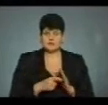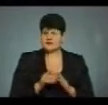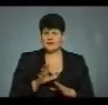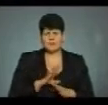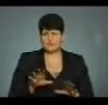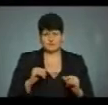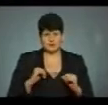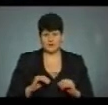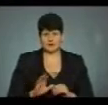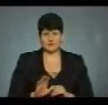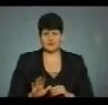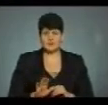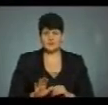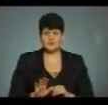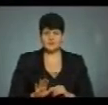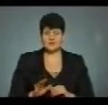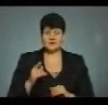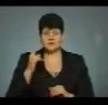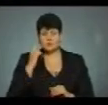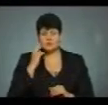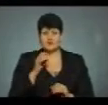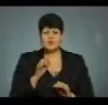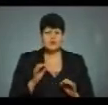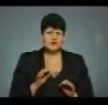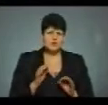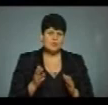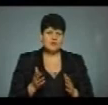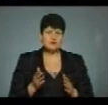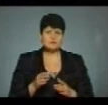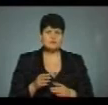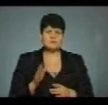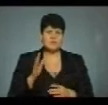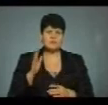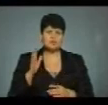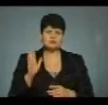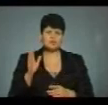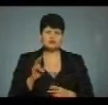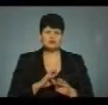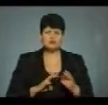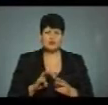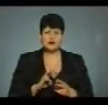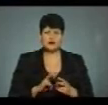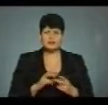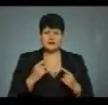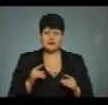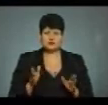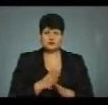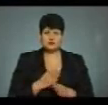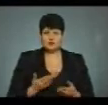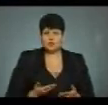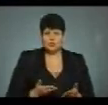і здавалося, що ніколи він в майбутньому буде шукати якусь свою іншу долю. Але